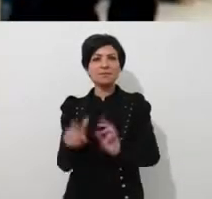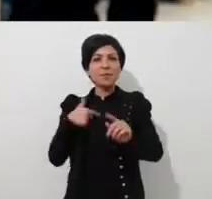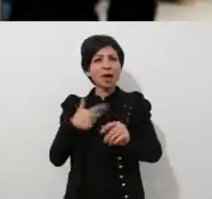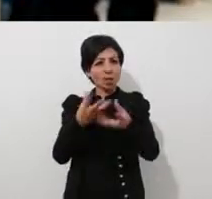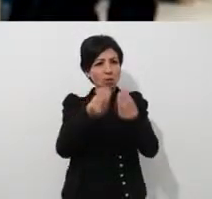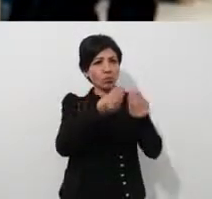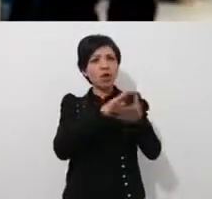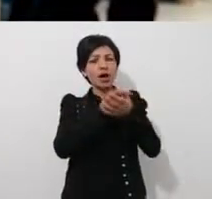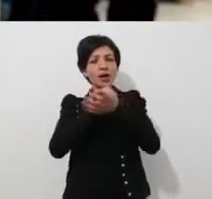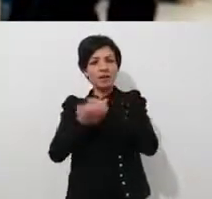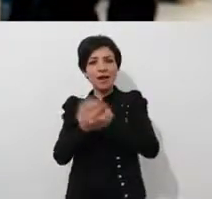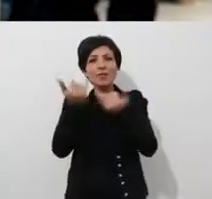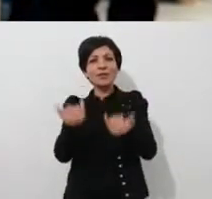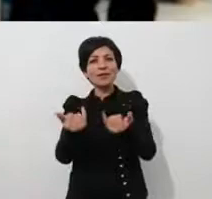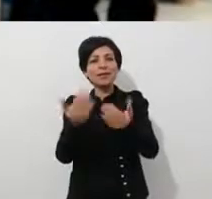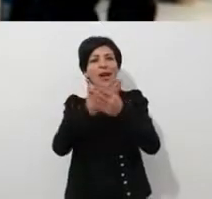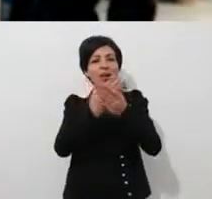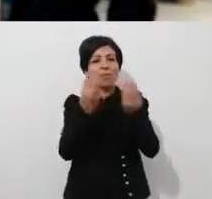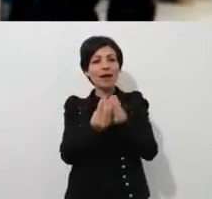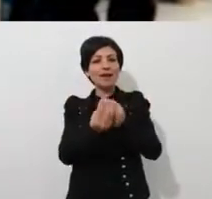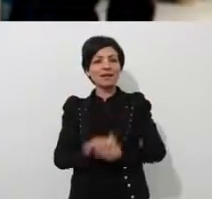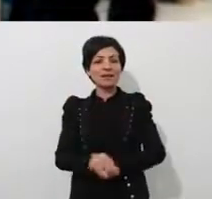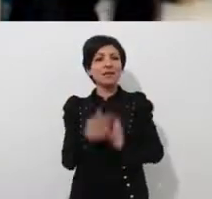عندي صحاب يقروا في المدرسة